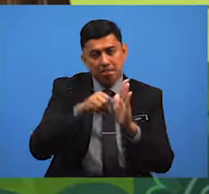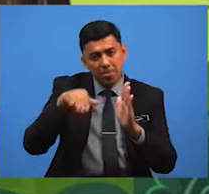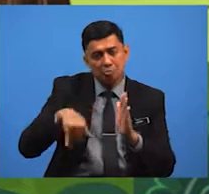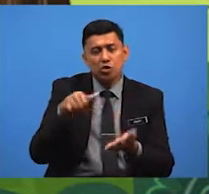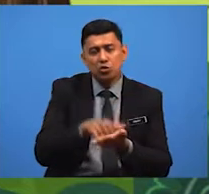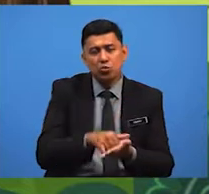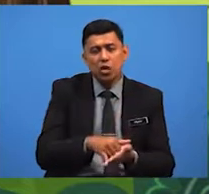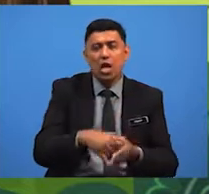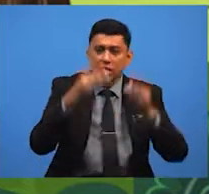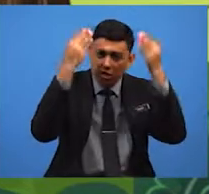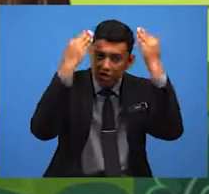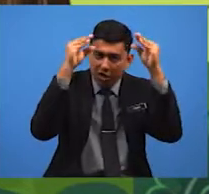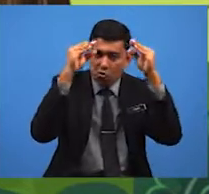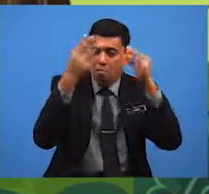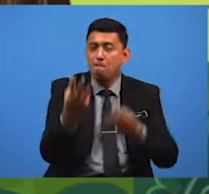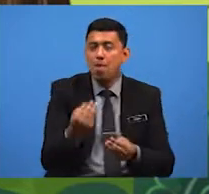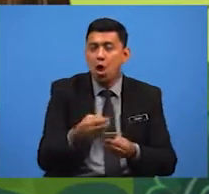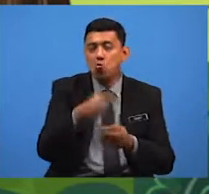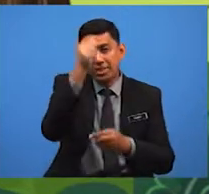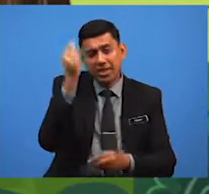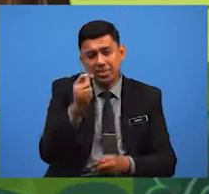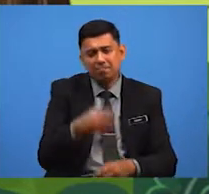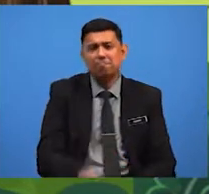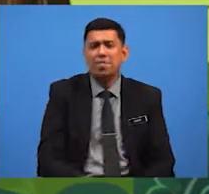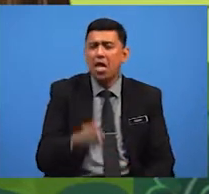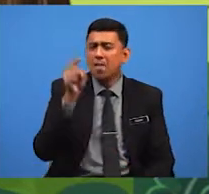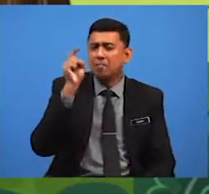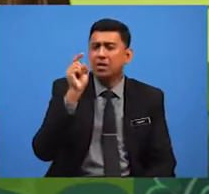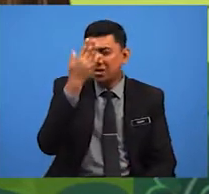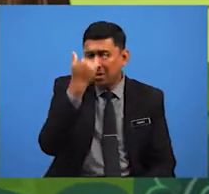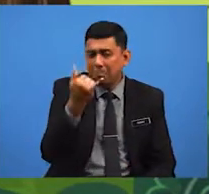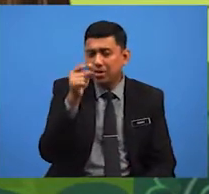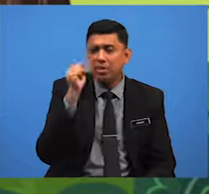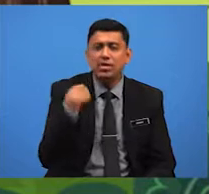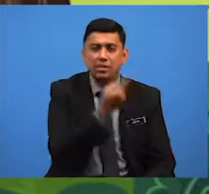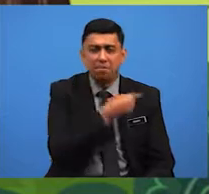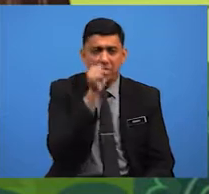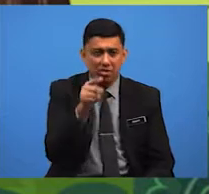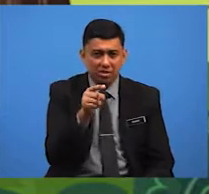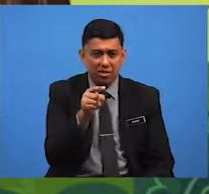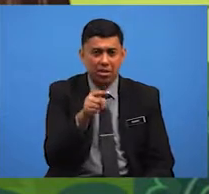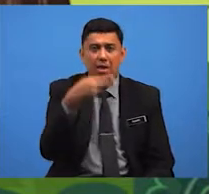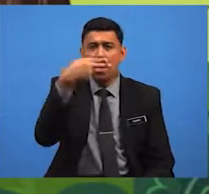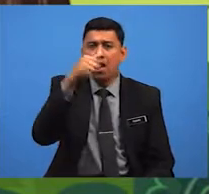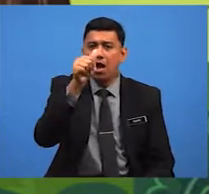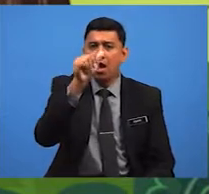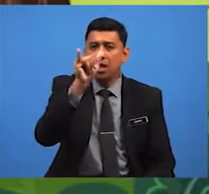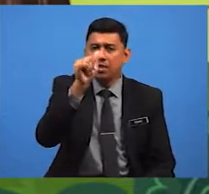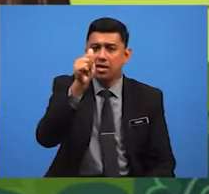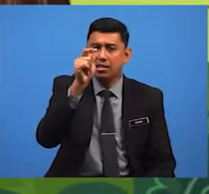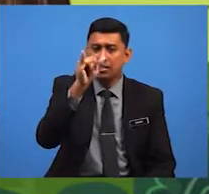ingin bertanya, mengapa dalam sesebuah karya kita perlu menghayati nilai